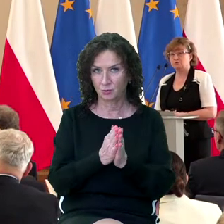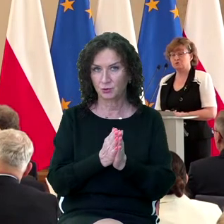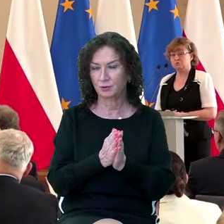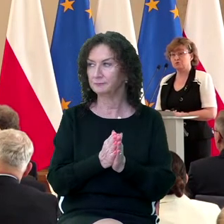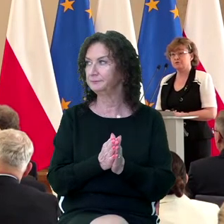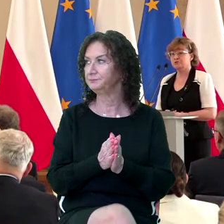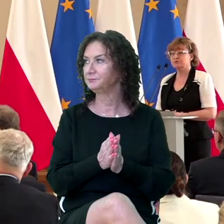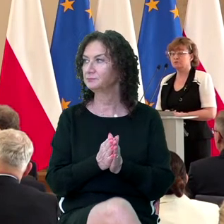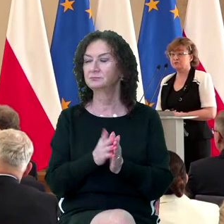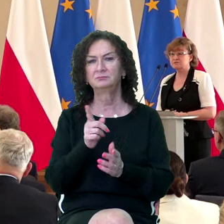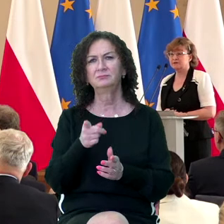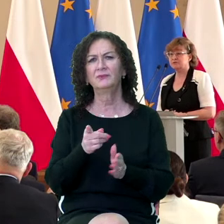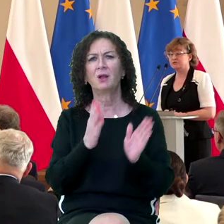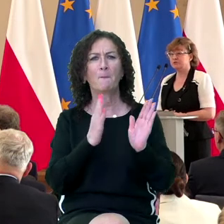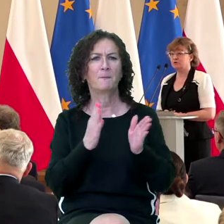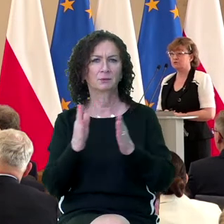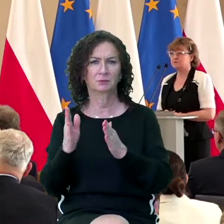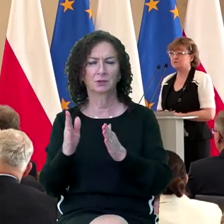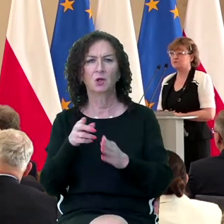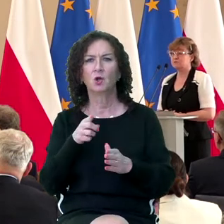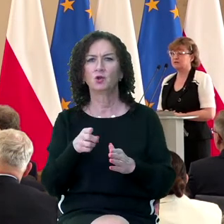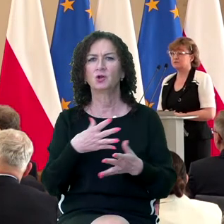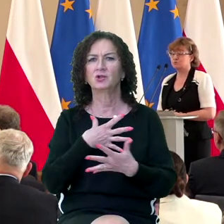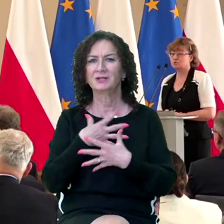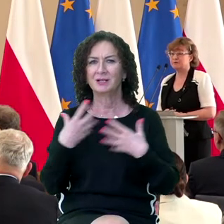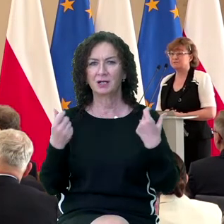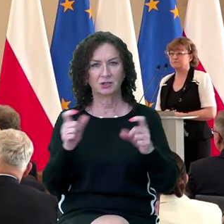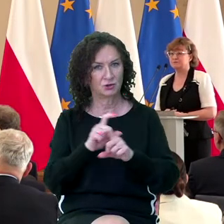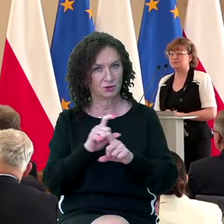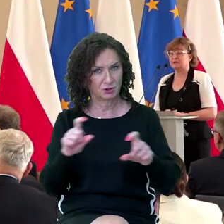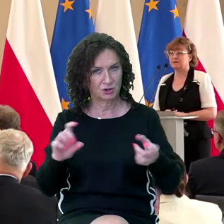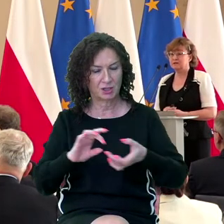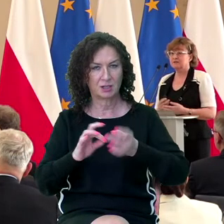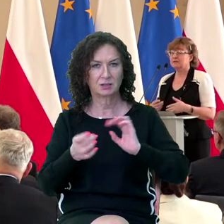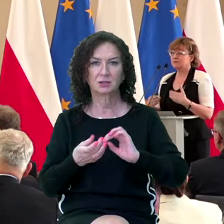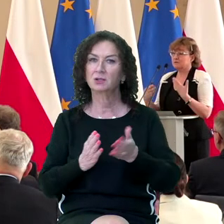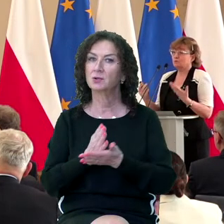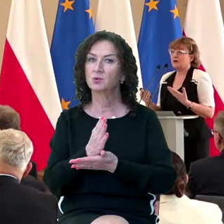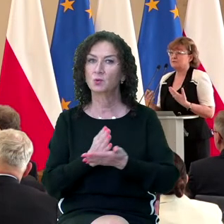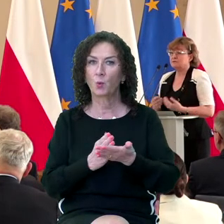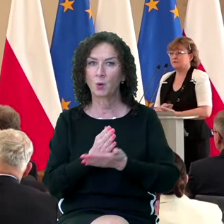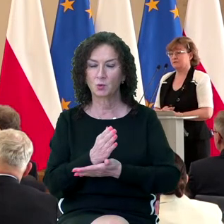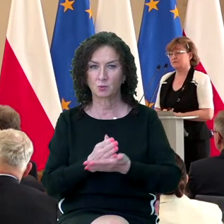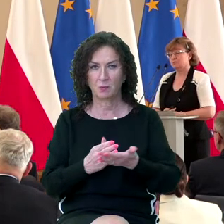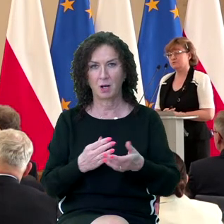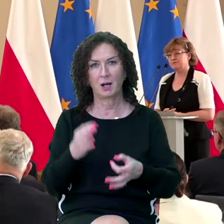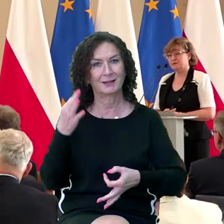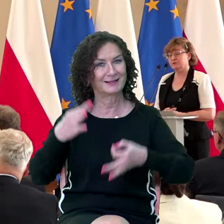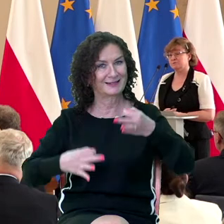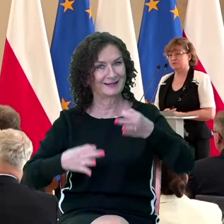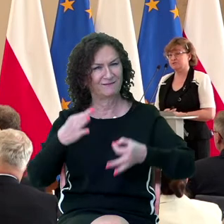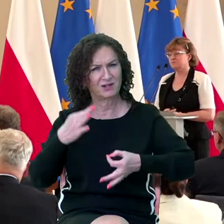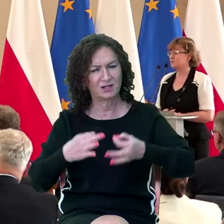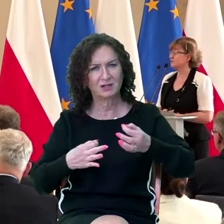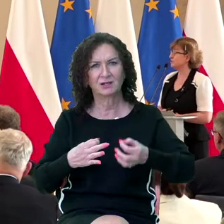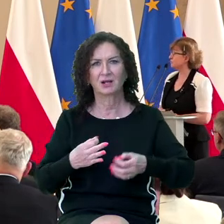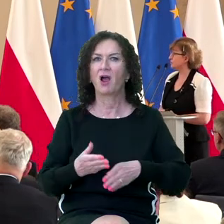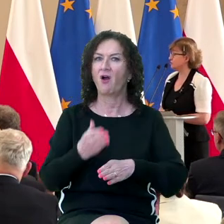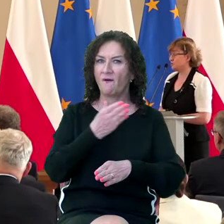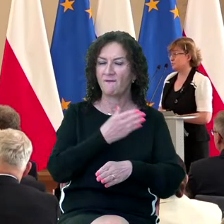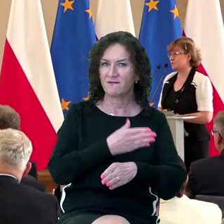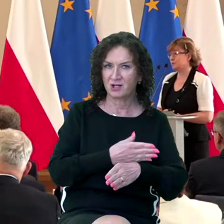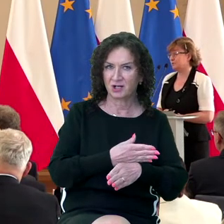układ chronologiczny, to jest tragiczny okres, kiedy ta służba cywilna, tak ładnie rozwijająca się w okresie